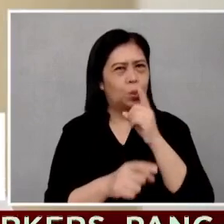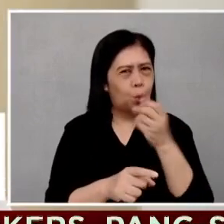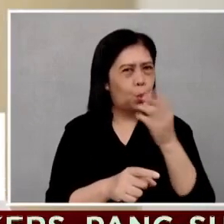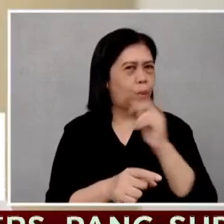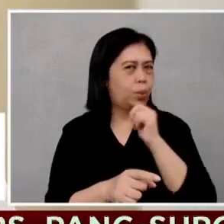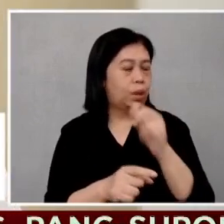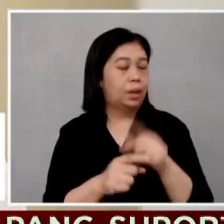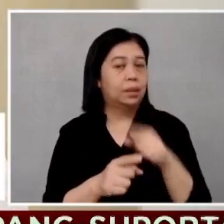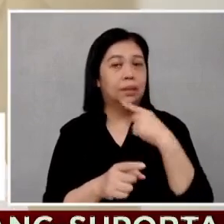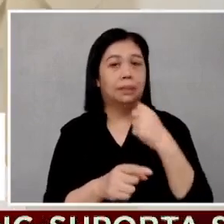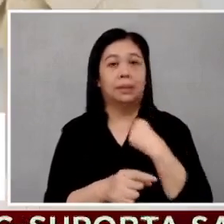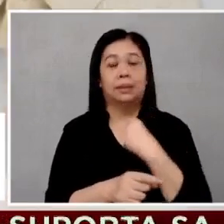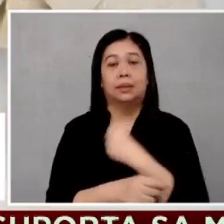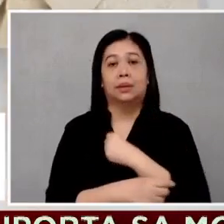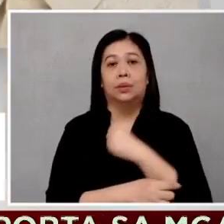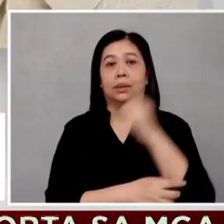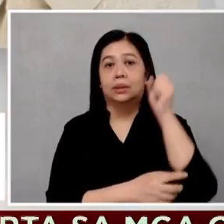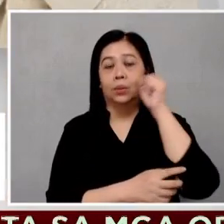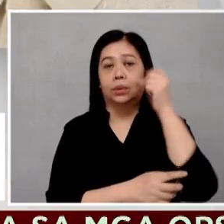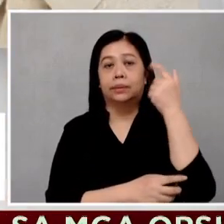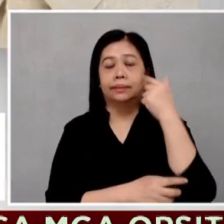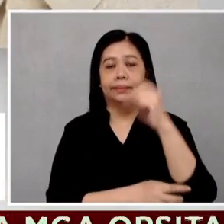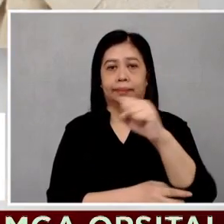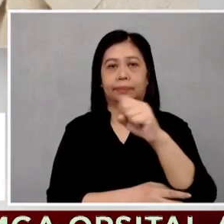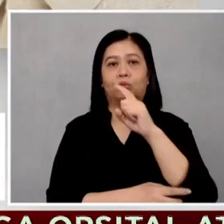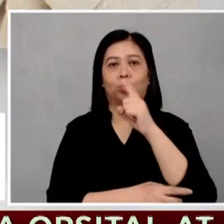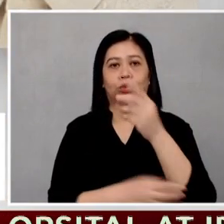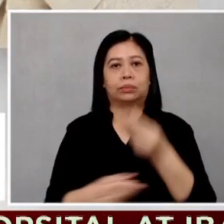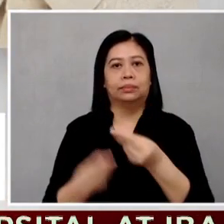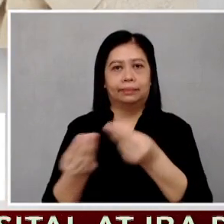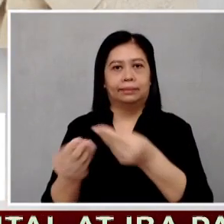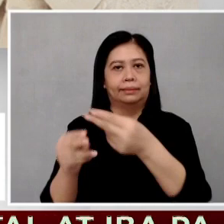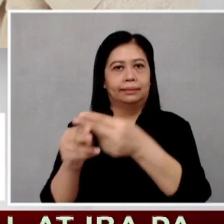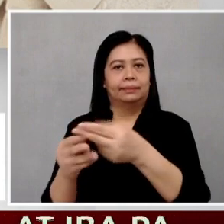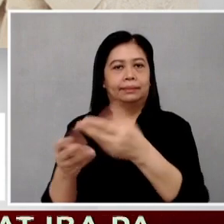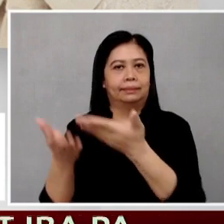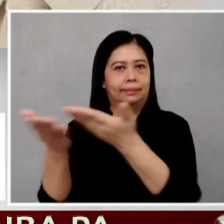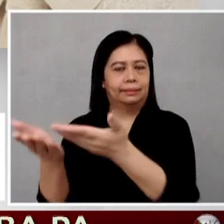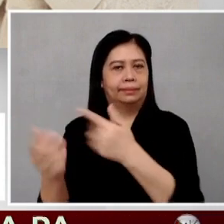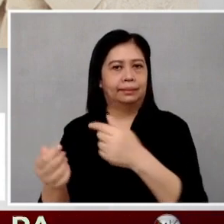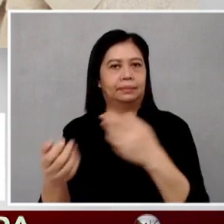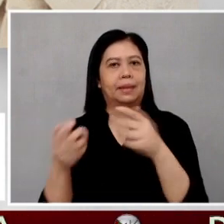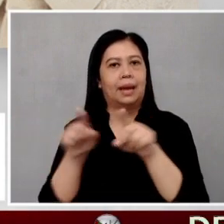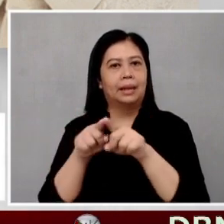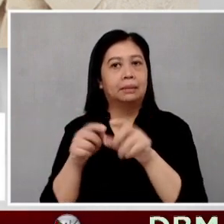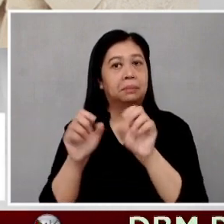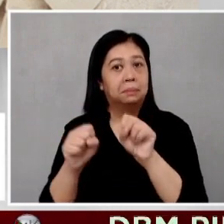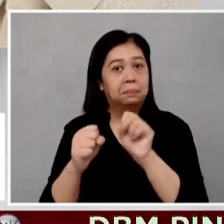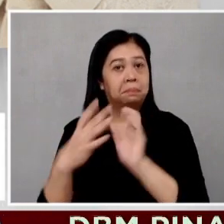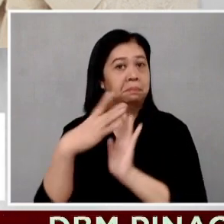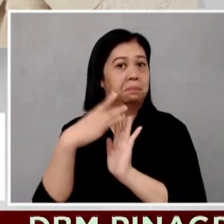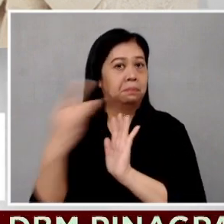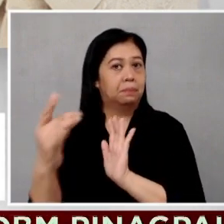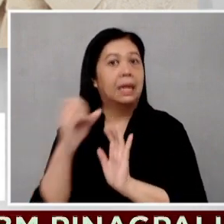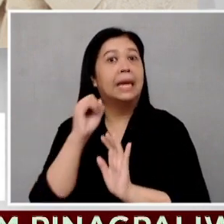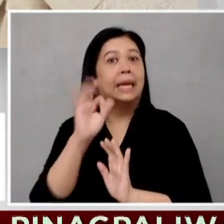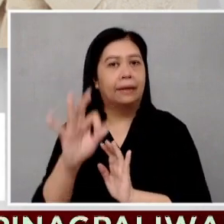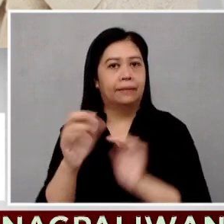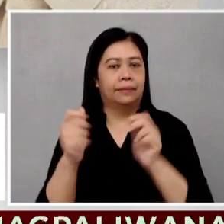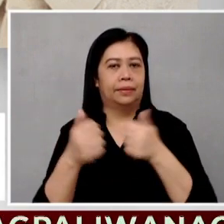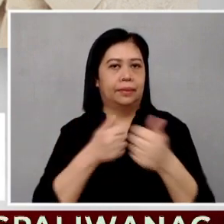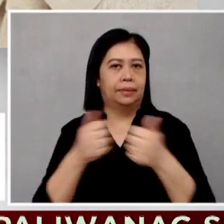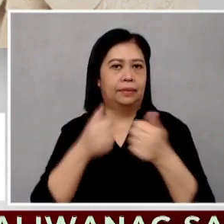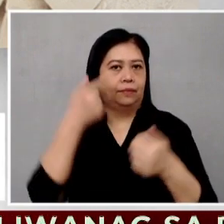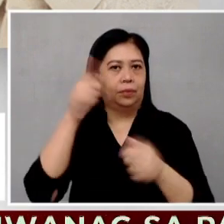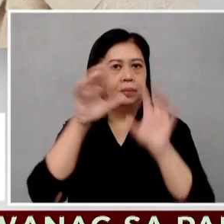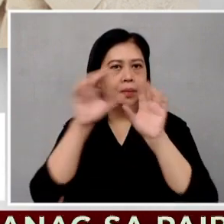Senador Sherwin Gatchalian, totoong ibinigay niya ang pangalan sa alkalde bilang potential running mate kung tatakbo ito dahil nais